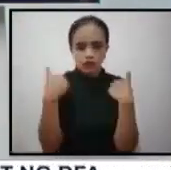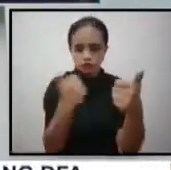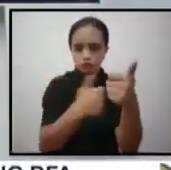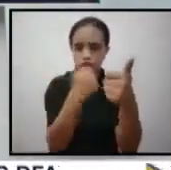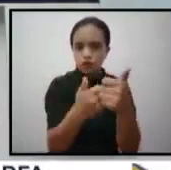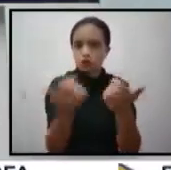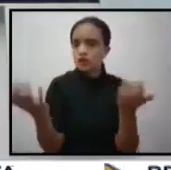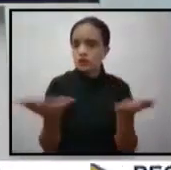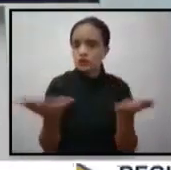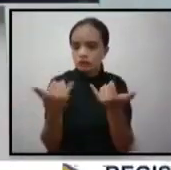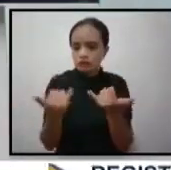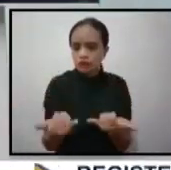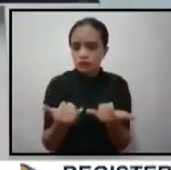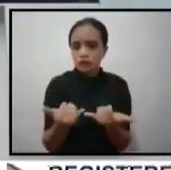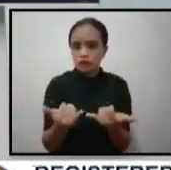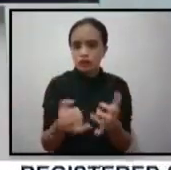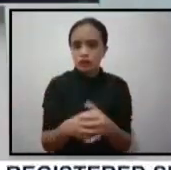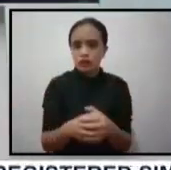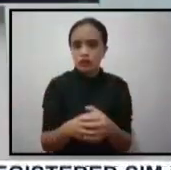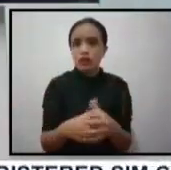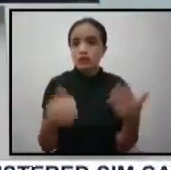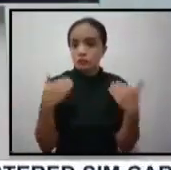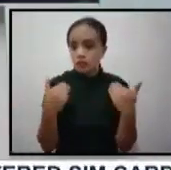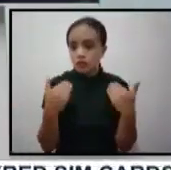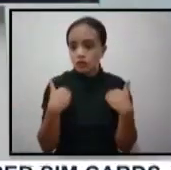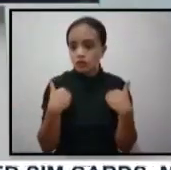si Mujasan, pati na yung kanyang mga tauhan?